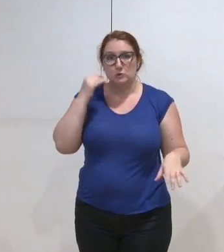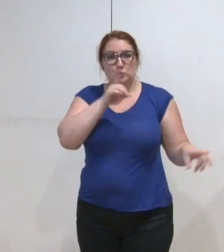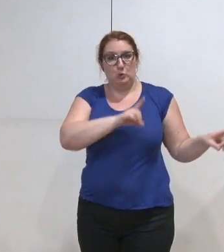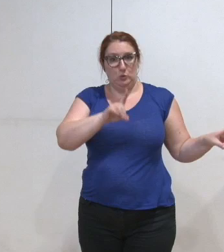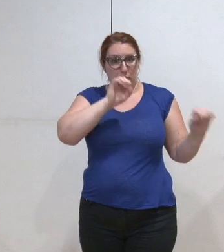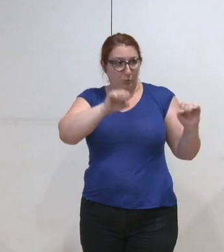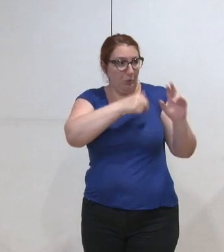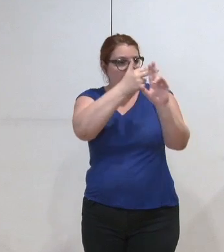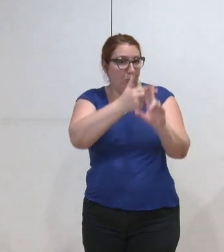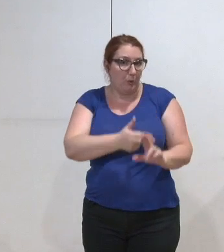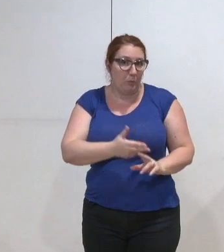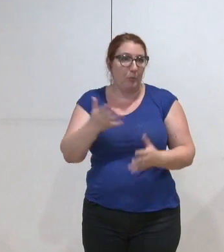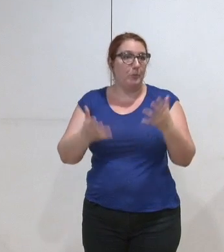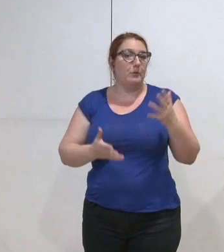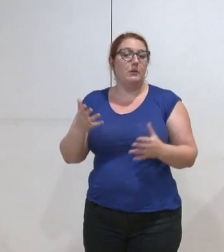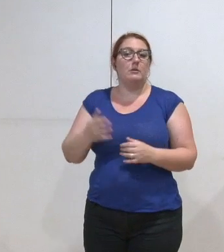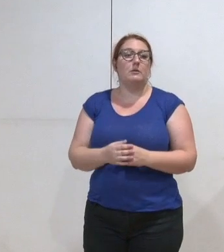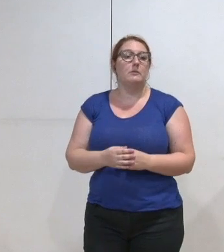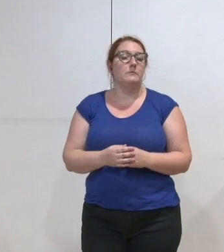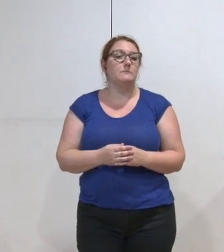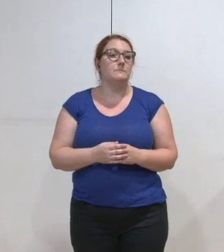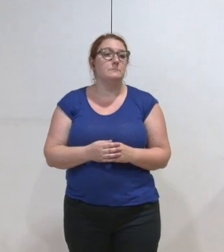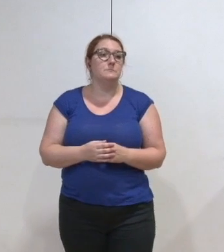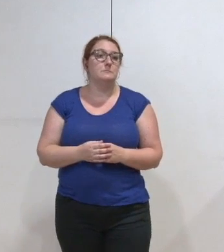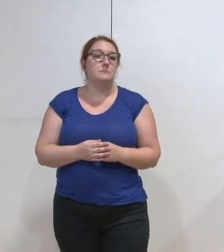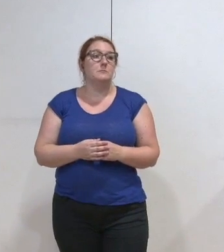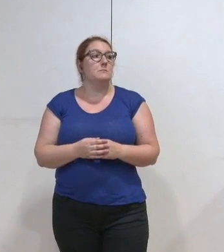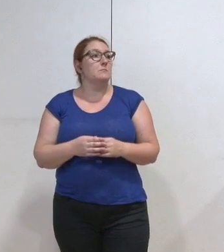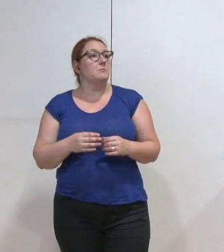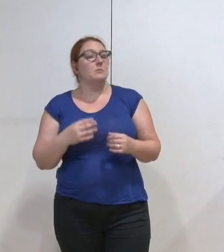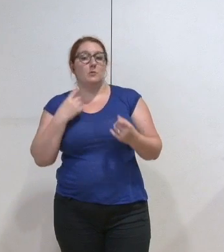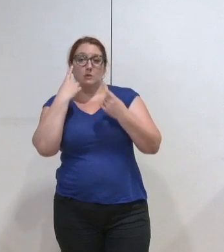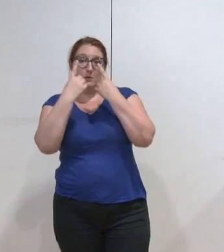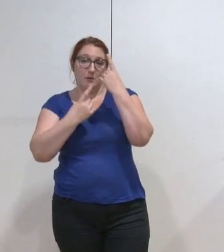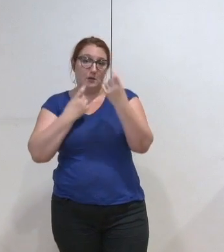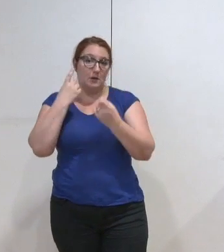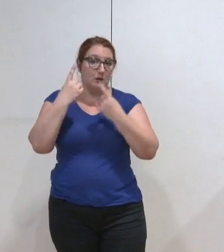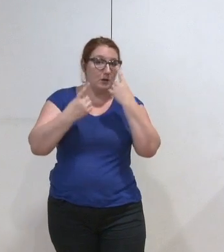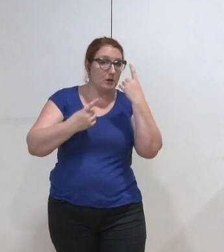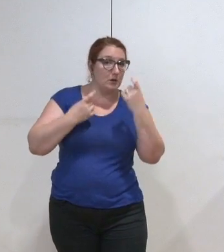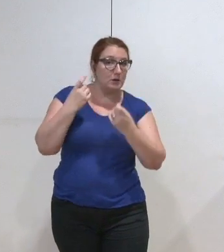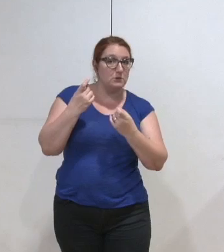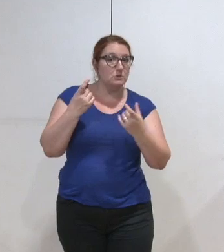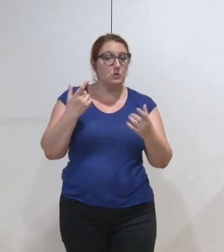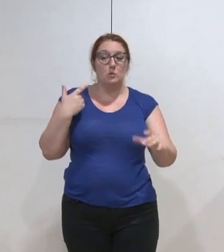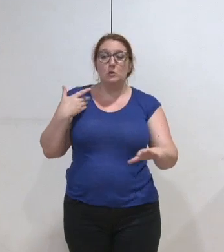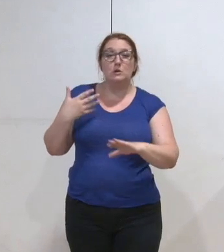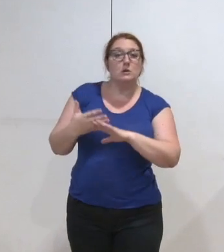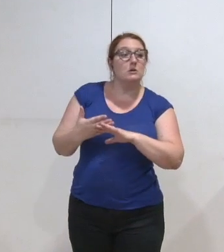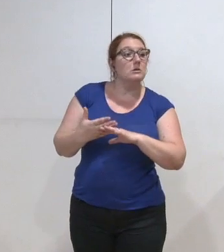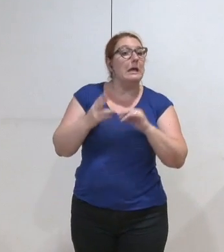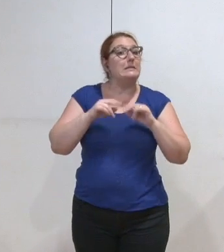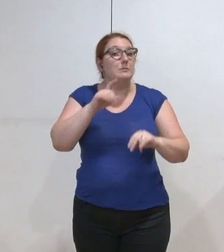pourra répondre aux questions qui ont été posées et qui n'ont pas été abordé jusqu'à présent